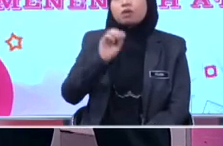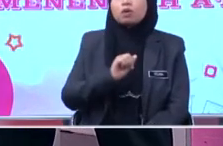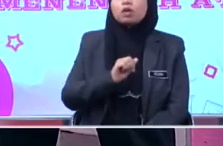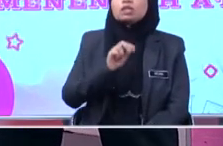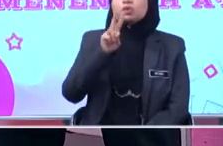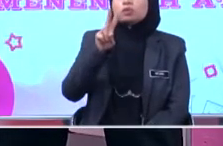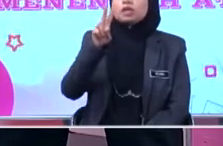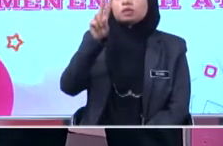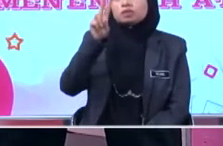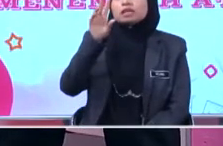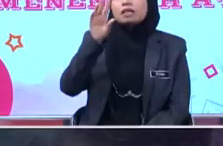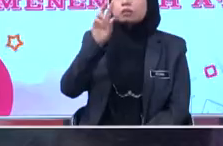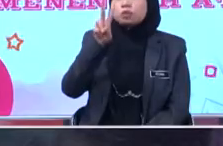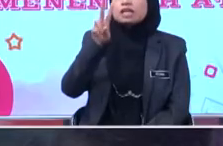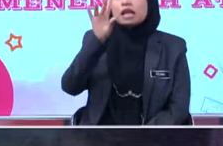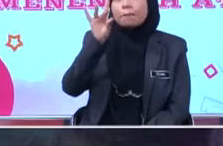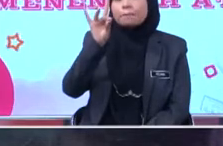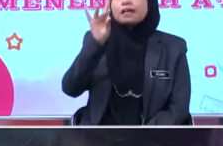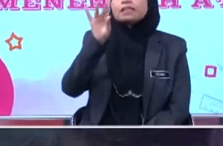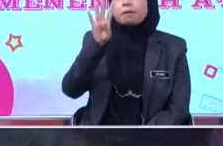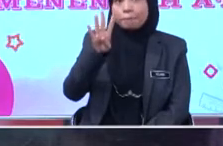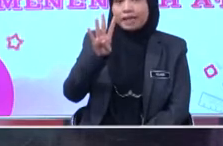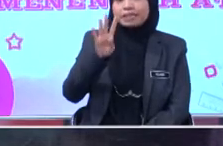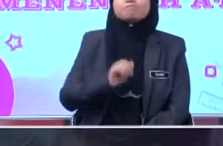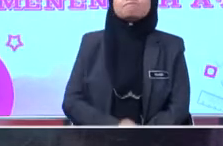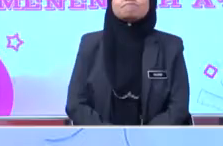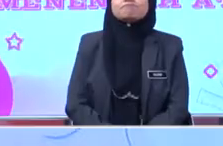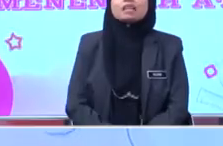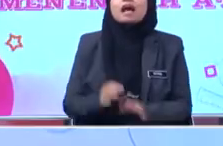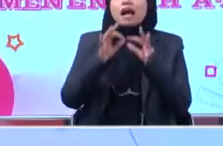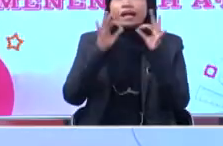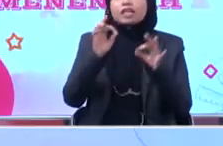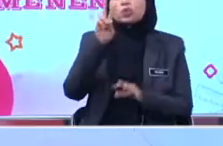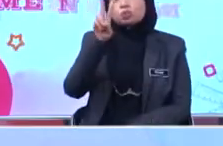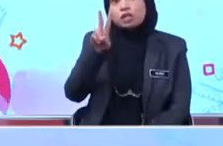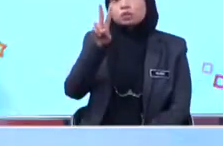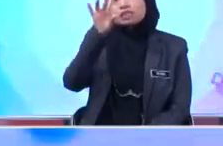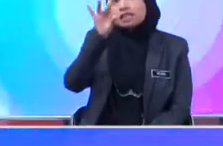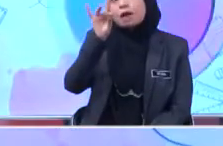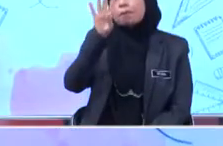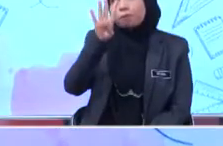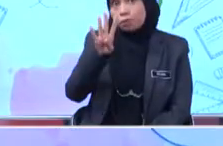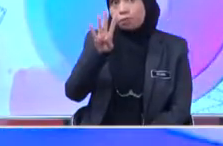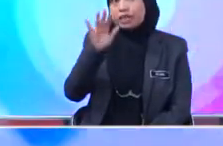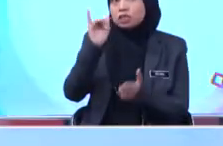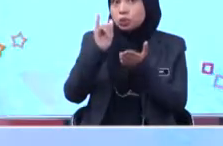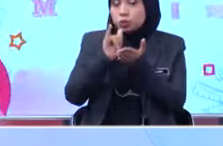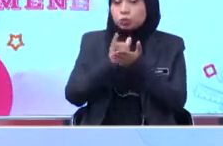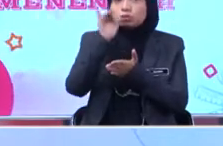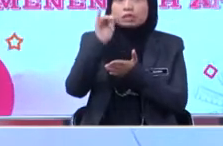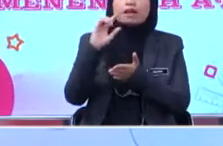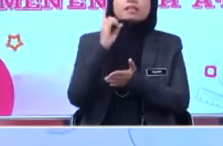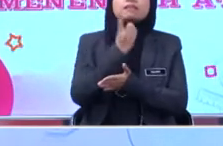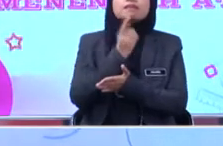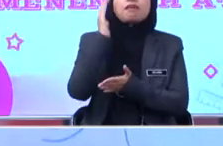284 baik surah al-baqarah ayat 284 itu ia akan kita